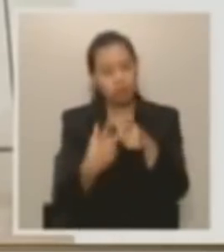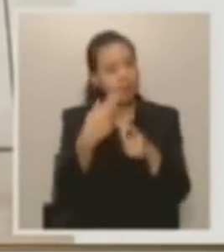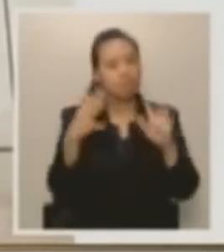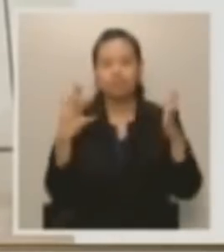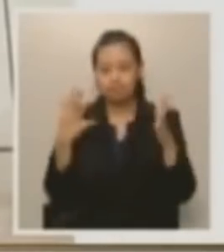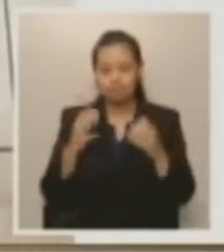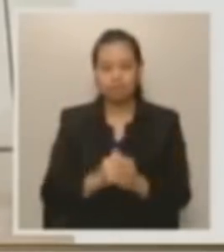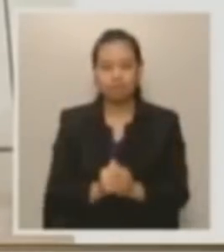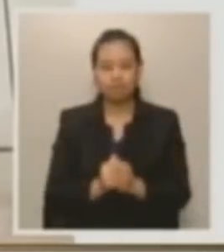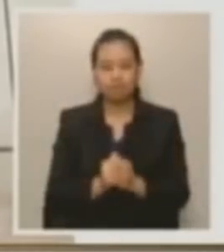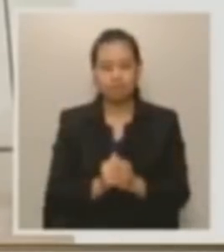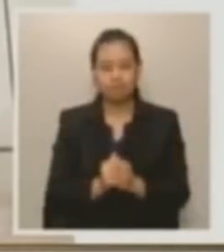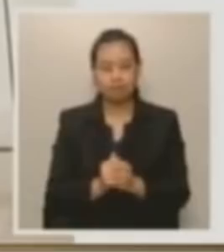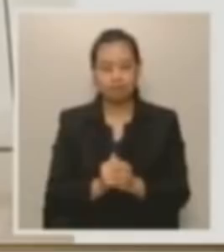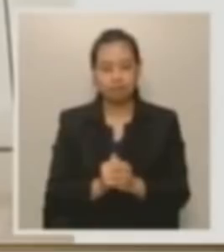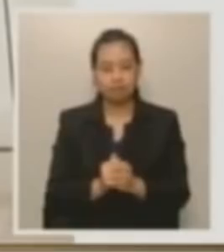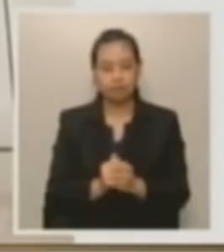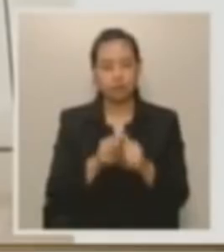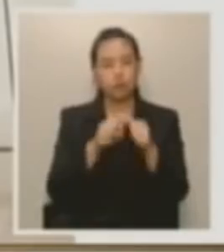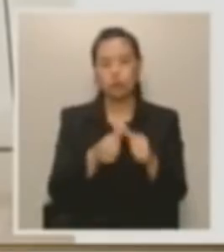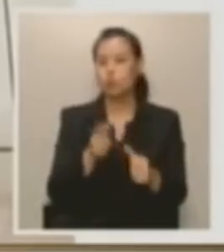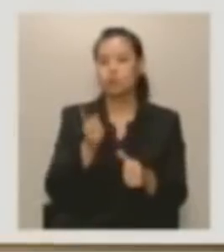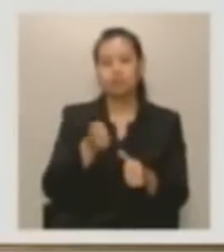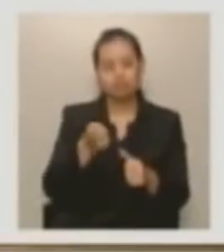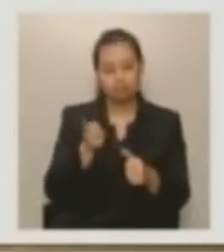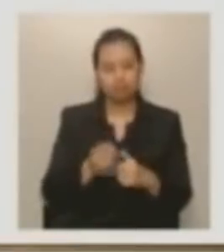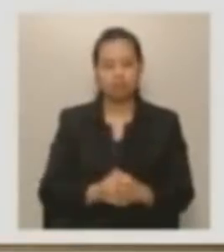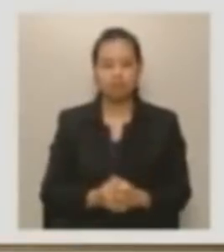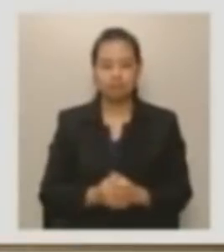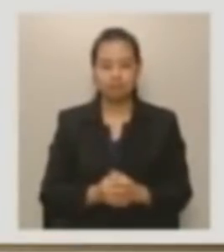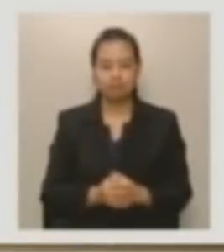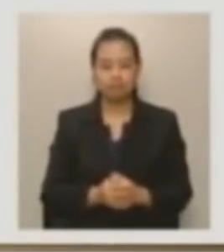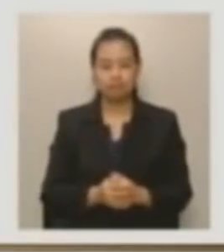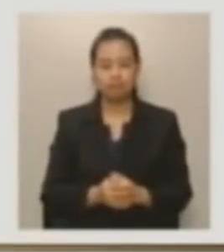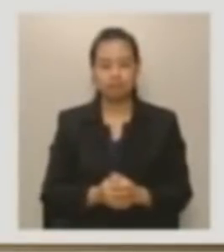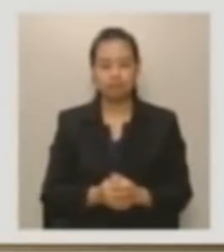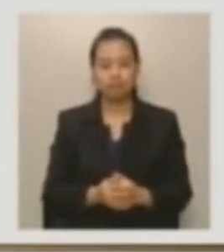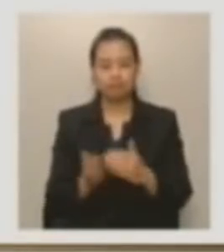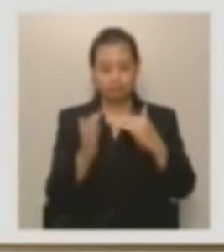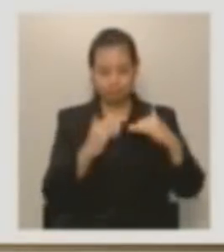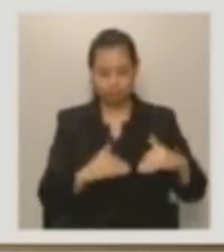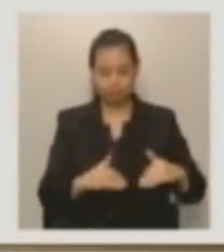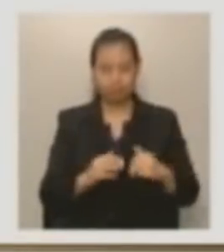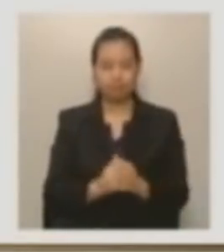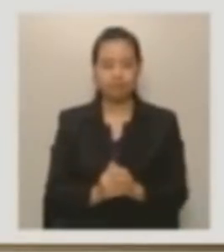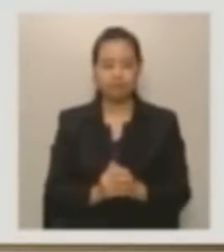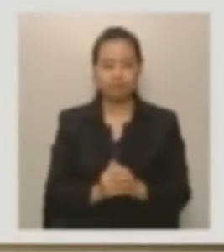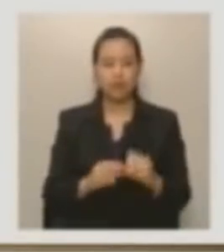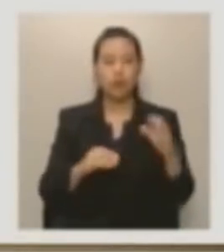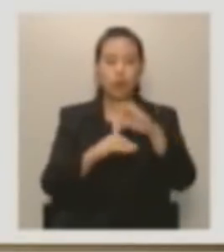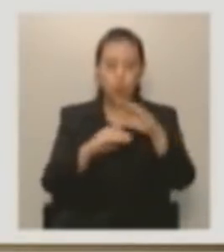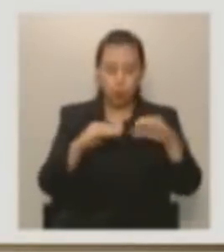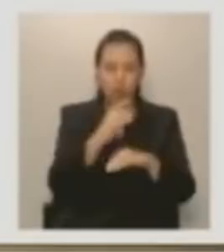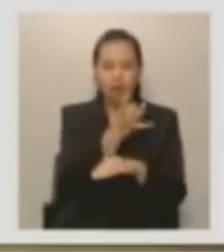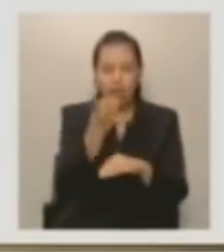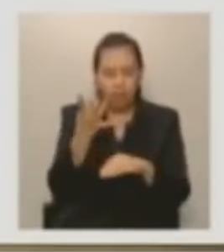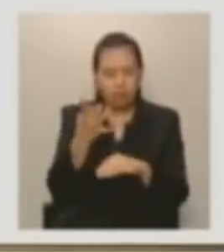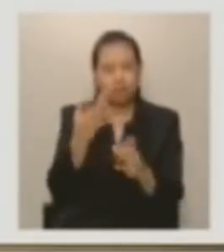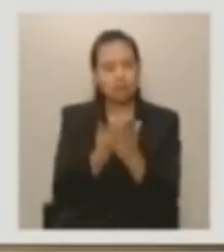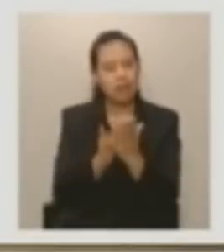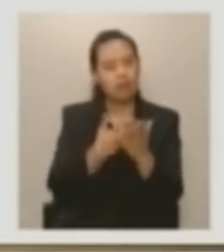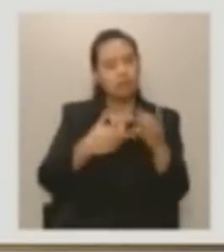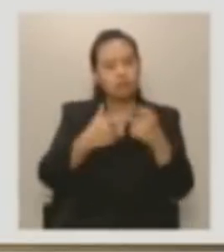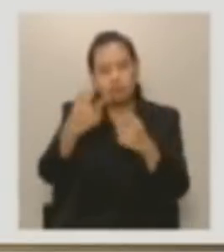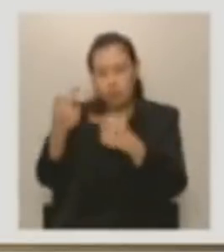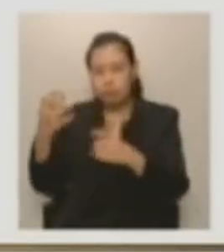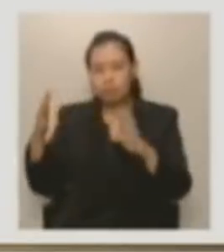เดียวสลึงเดียวเลยนะคะสไลด์ถัดไปค่ะโคร ครงการอะไรบ้างที่ไม่ถูกตัดไปทั้ง